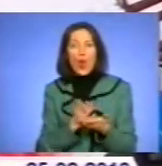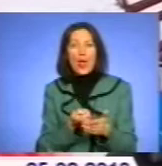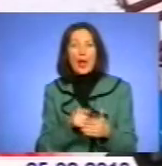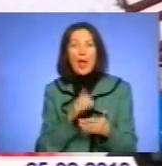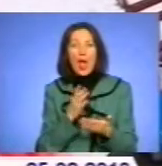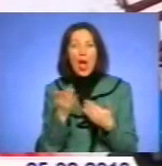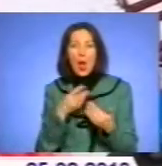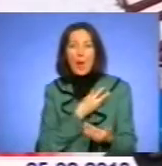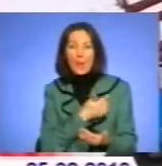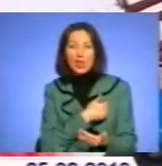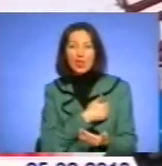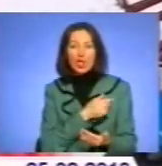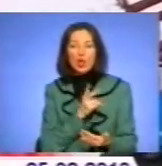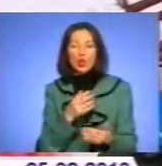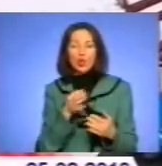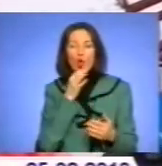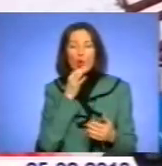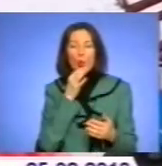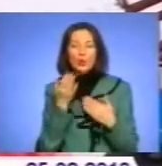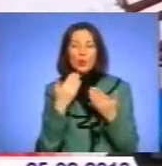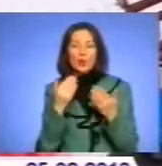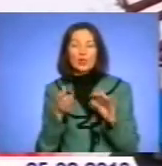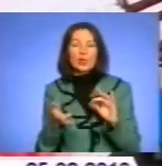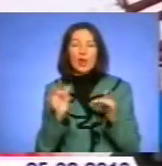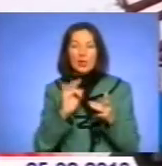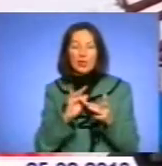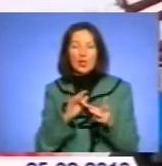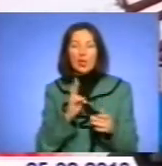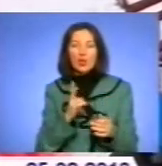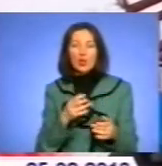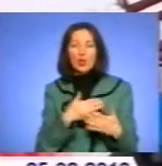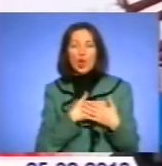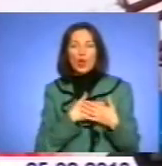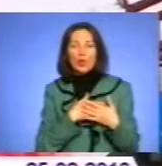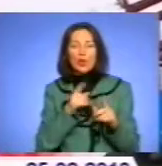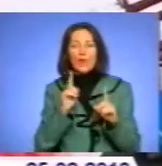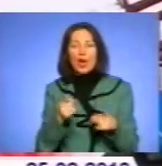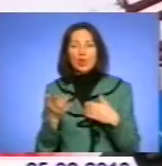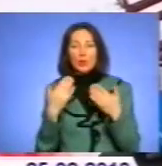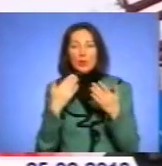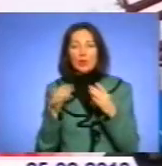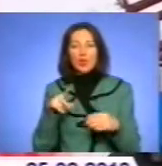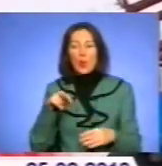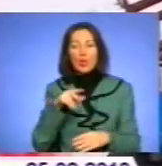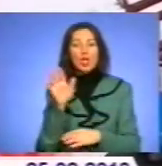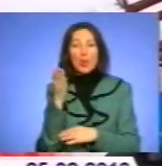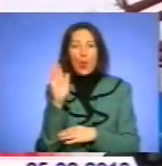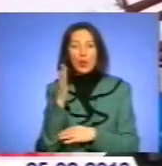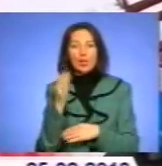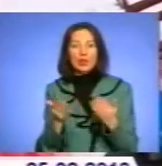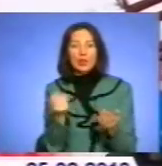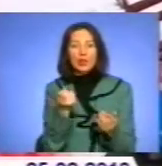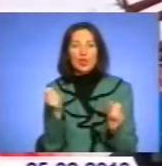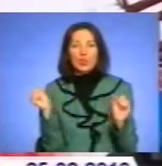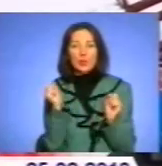любить поспілкуватися через мережу інтернету, а хтось вже більше любить в реальності поспілкуватися, походити, погуляти. Навіть трошки змерзнути,